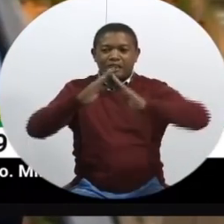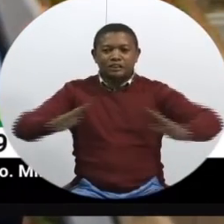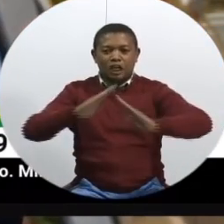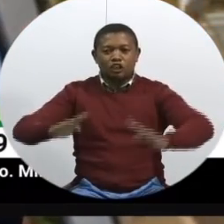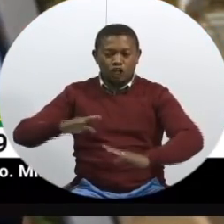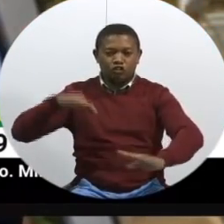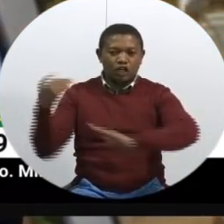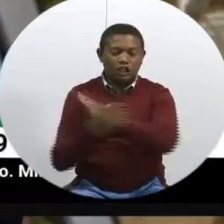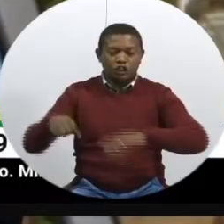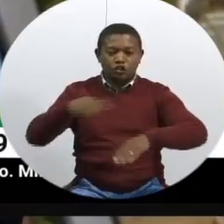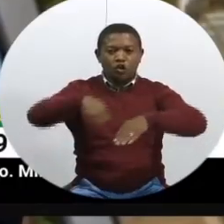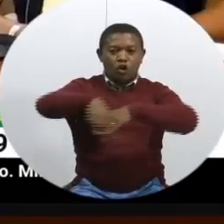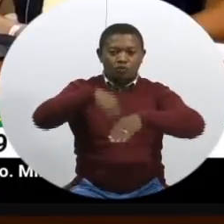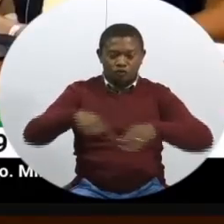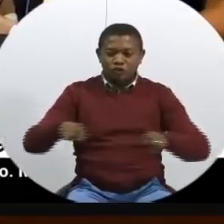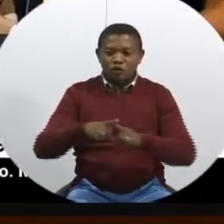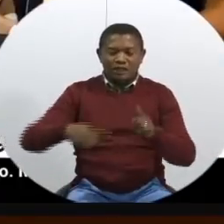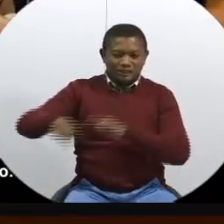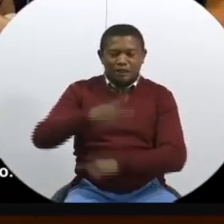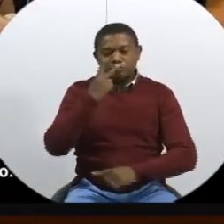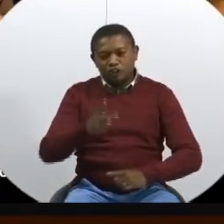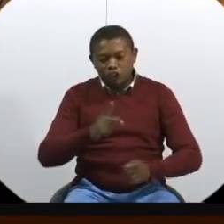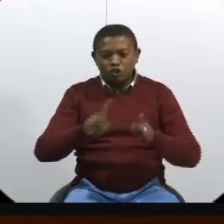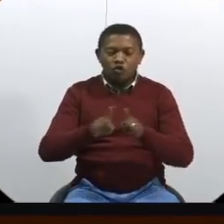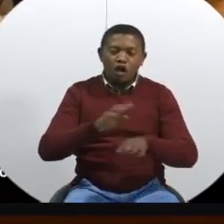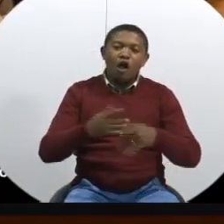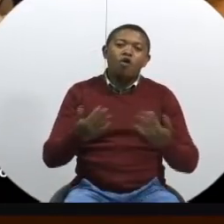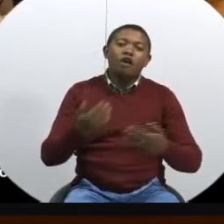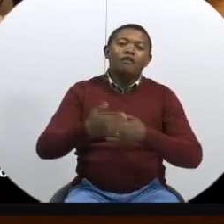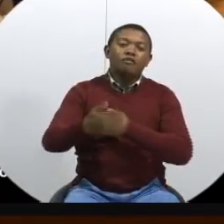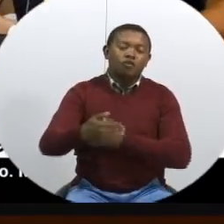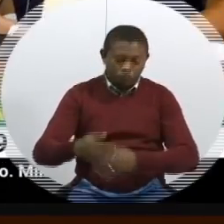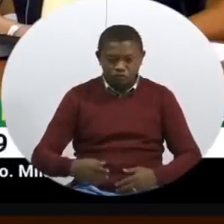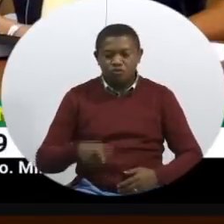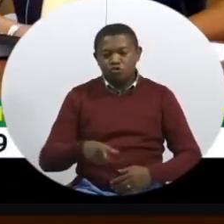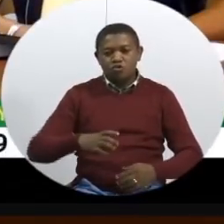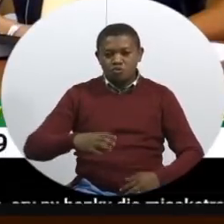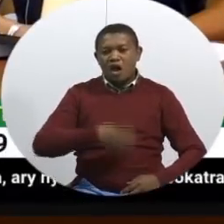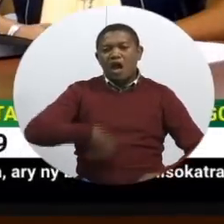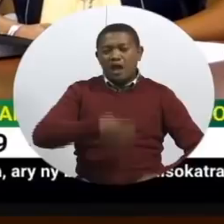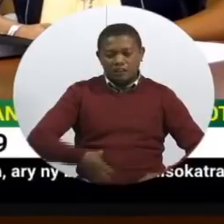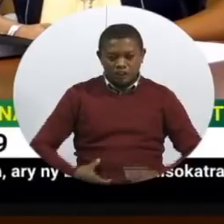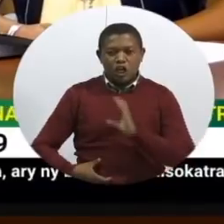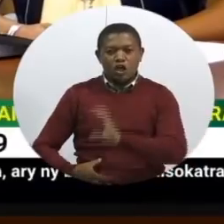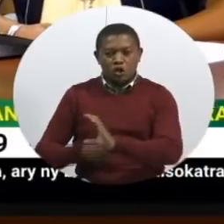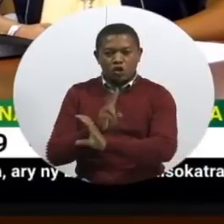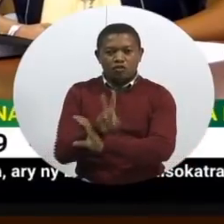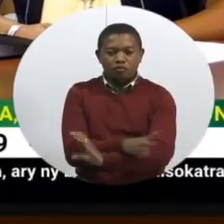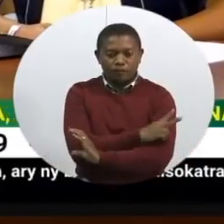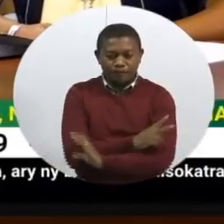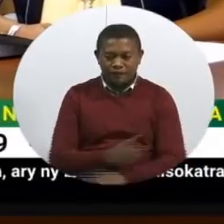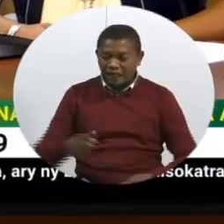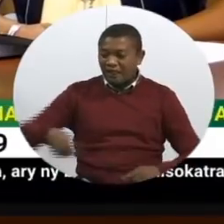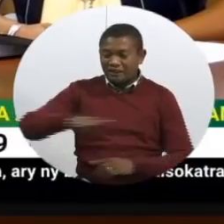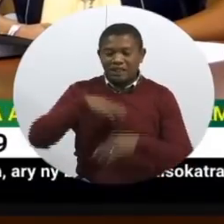sy nidinika trany a ny fivoaran'ity valanaretina coronavirus ity, mba hahafahantsika trany